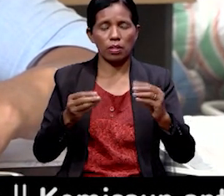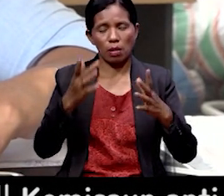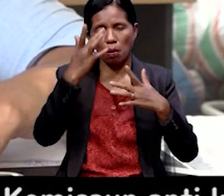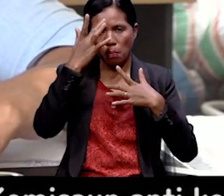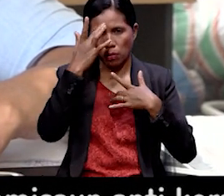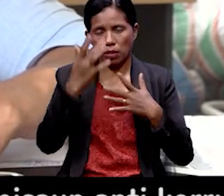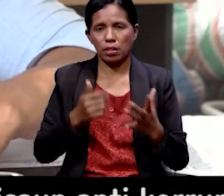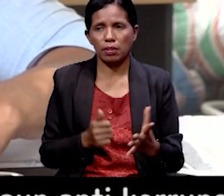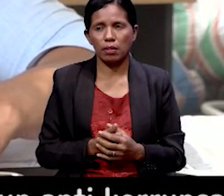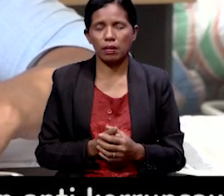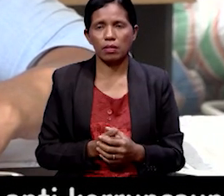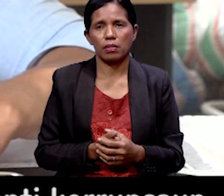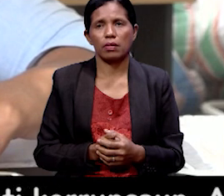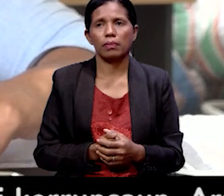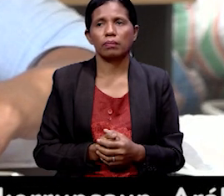epidemiologia e